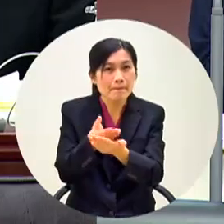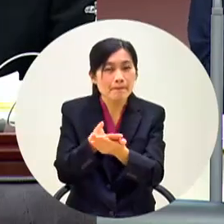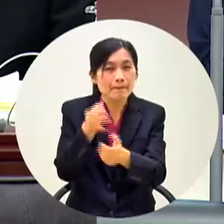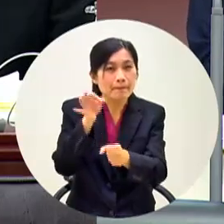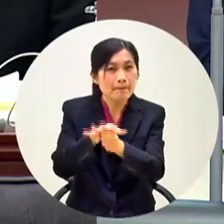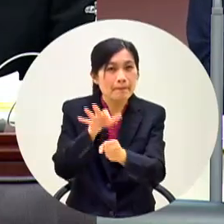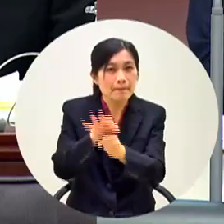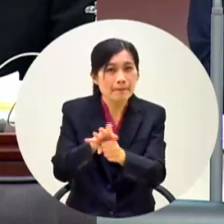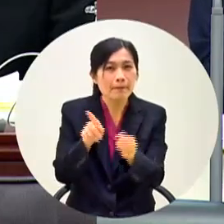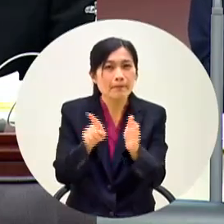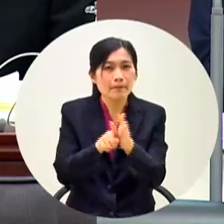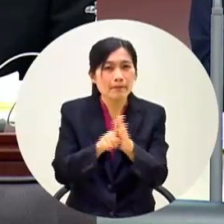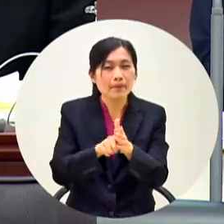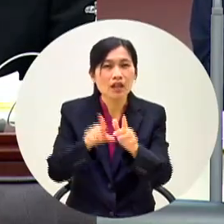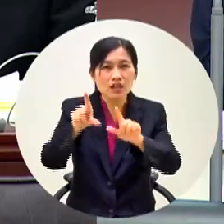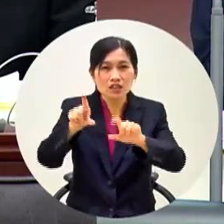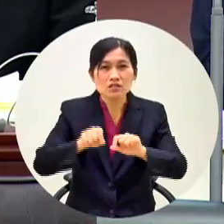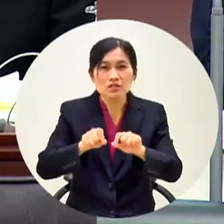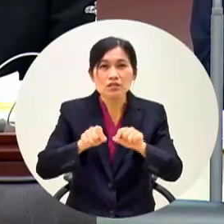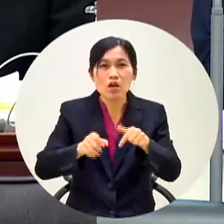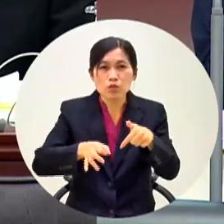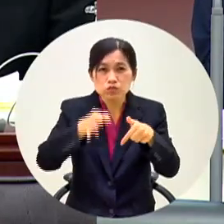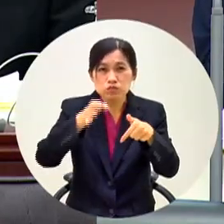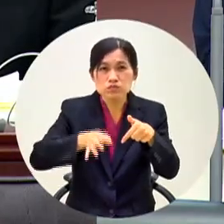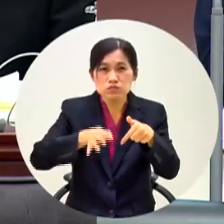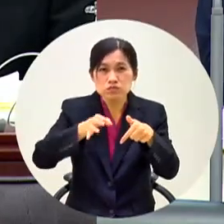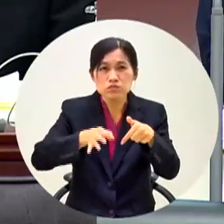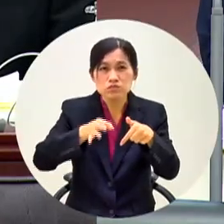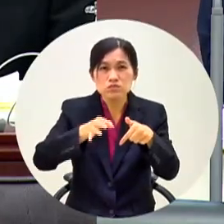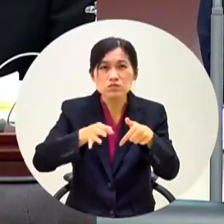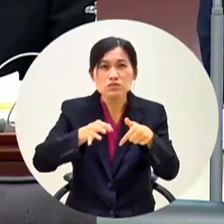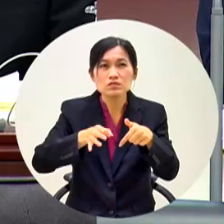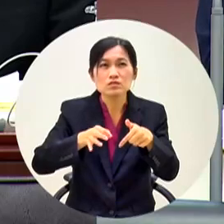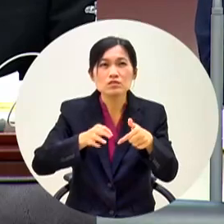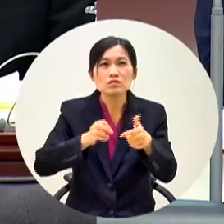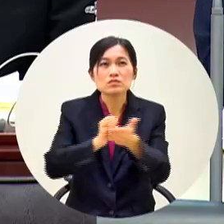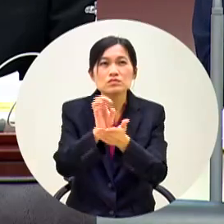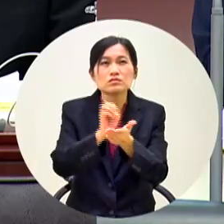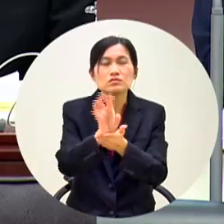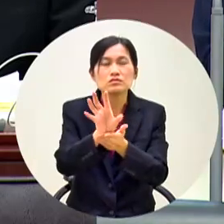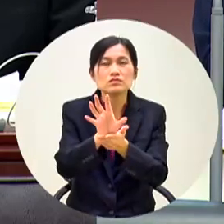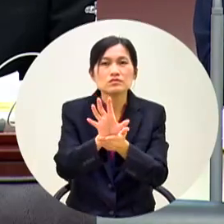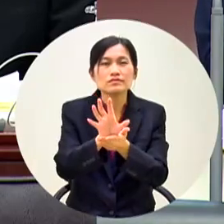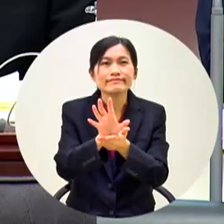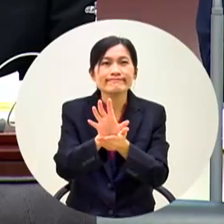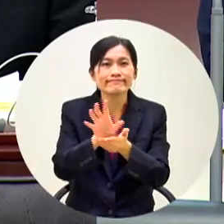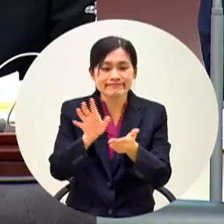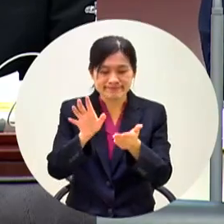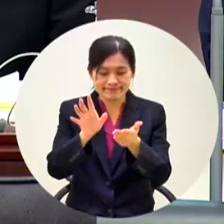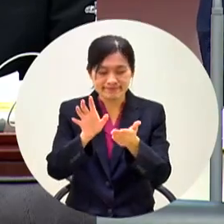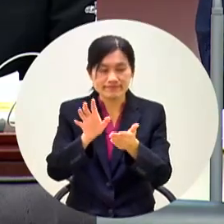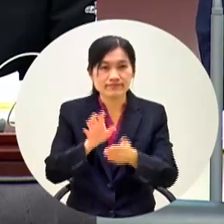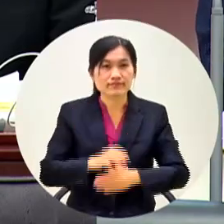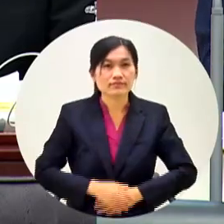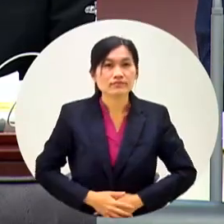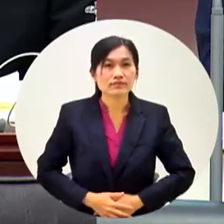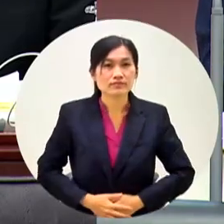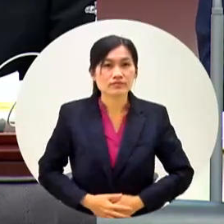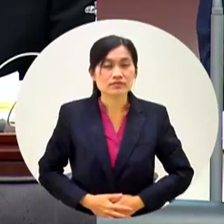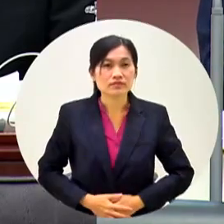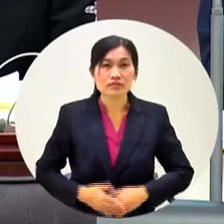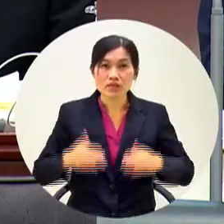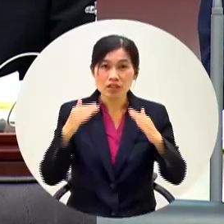补偿。市长可以做得到吗？ 跟议员报告，这个房